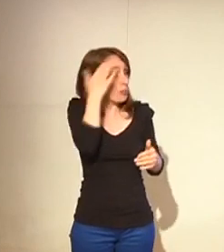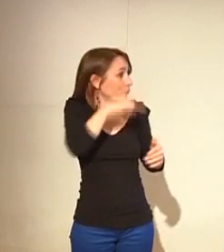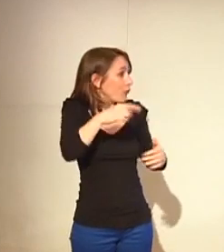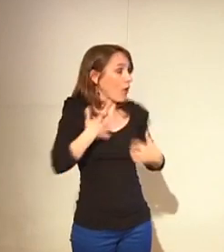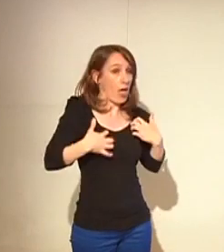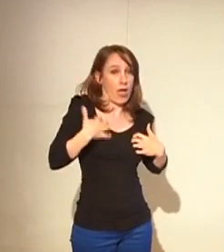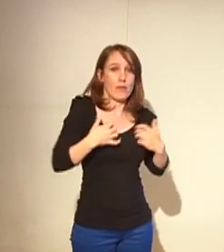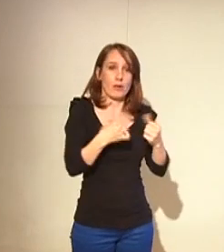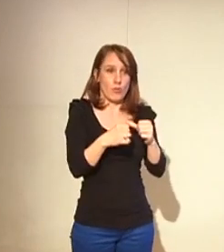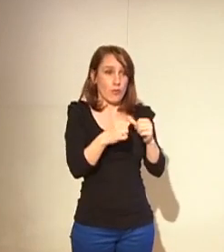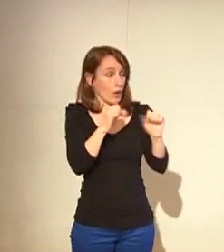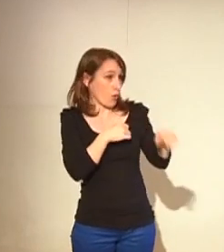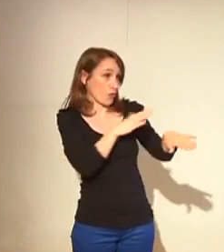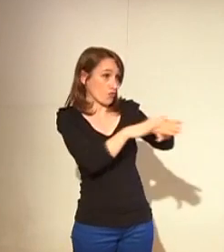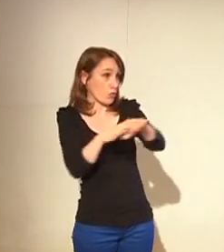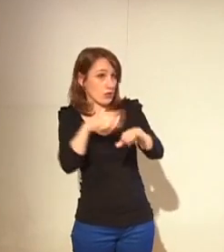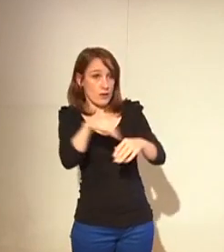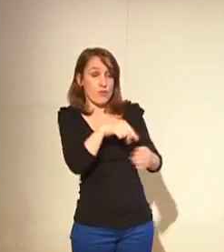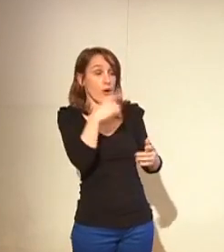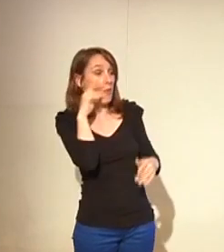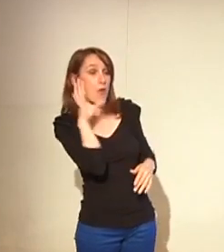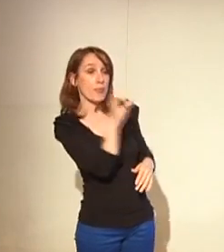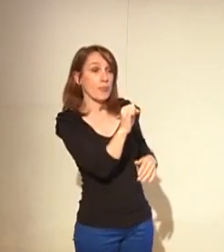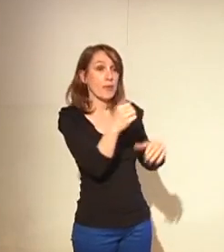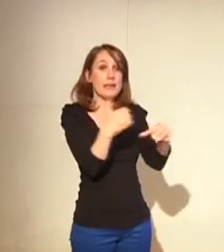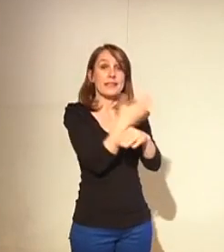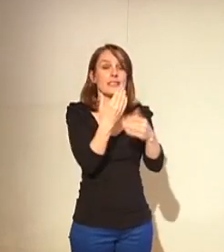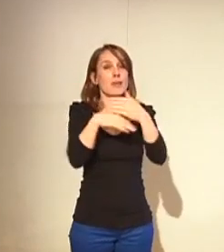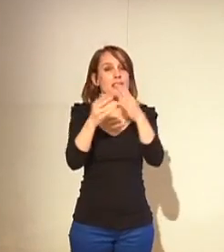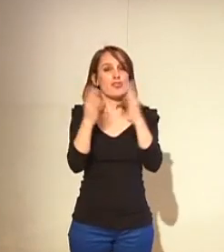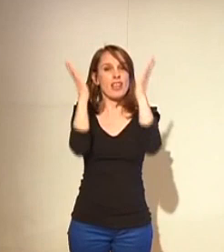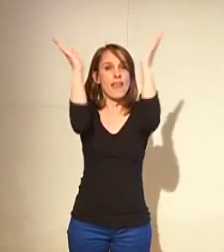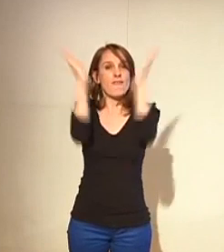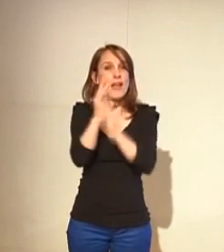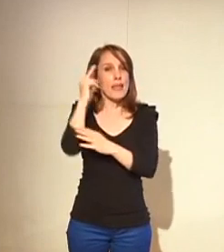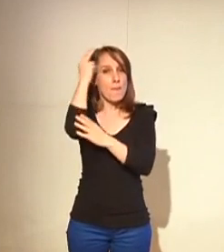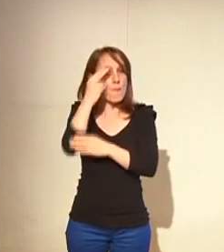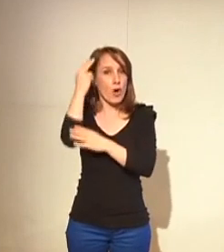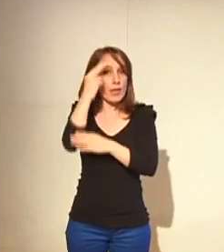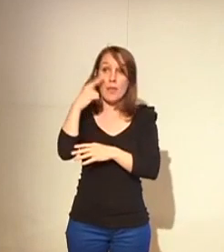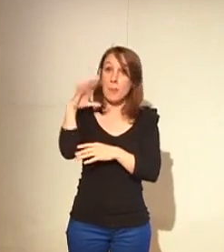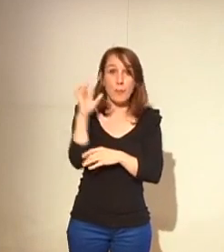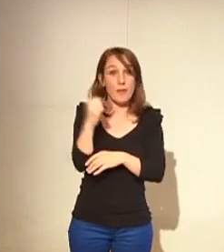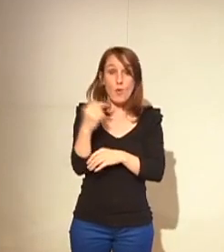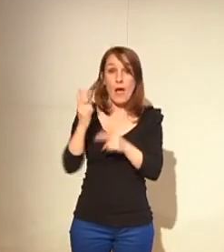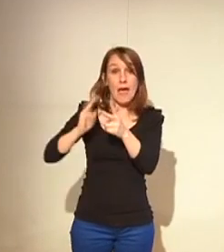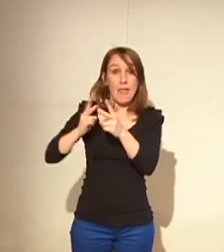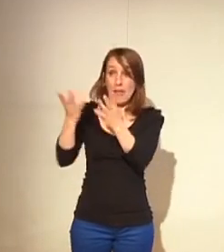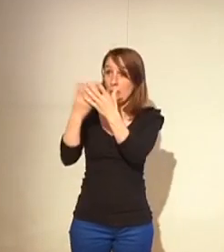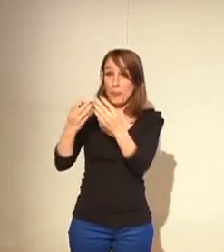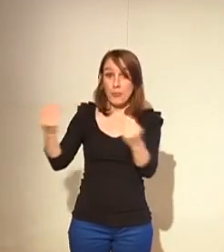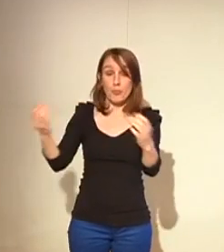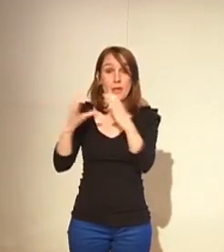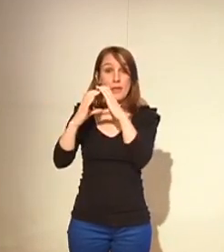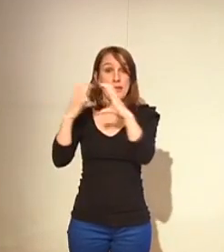vous invite à regarder avec vos propres yeux ce qui se passe dans laavée de la Morienne et vous verrez qu'il n'y a plus de train et vous verrez qu'il n'y a pratiquement plus de camion